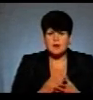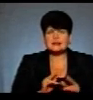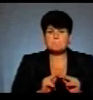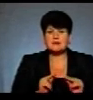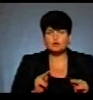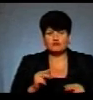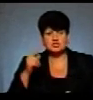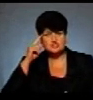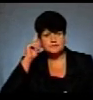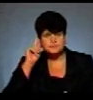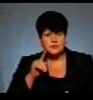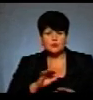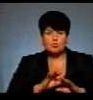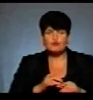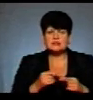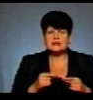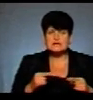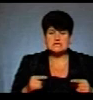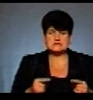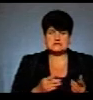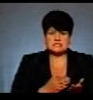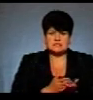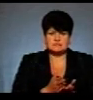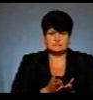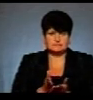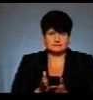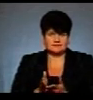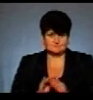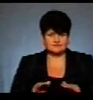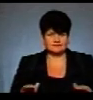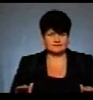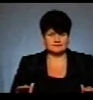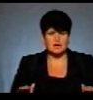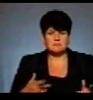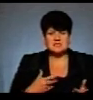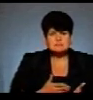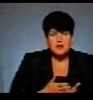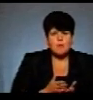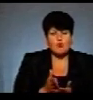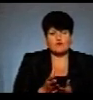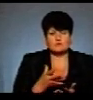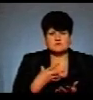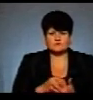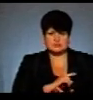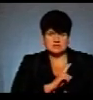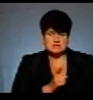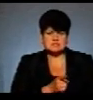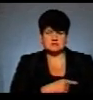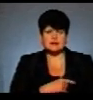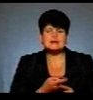навики для того, щоб проводити для різних цільових аудиторій. Ми спрямовуємо свої зусилля, і це